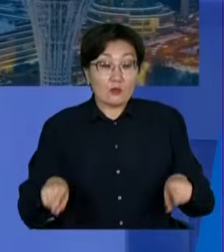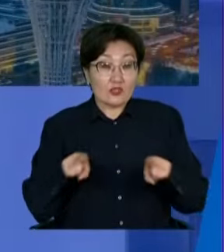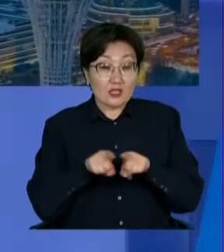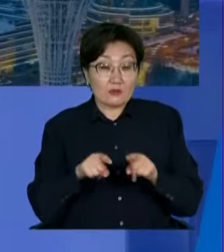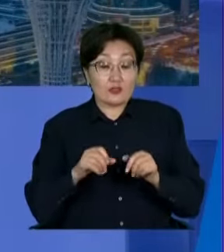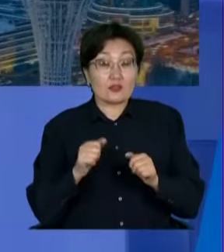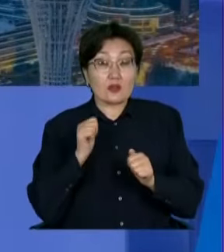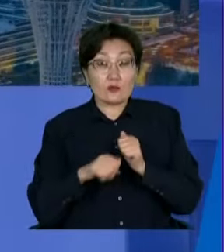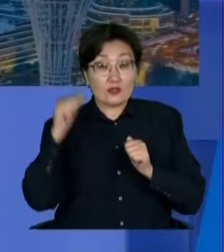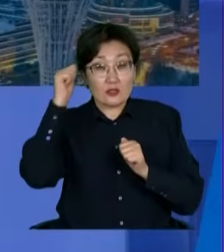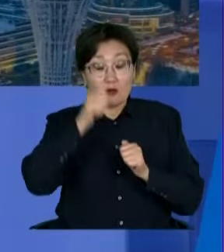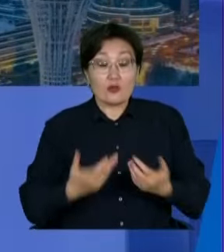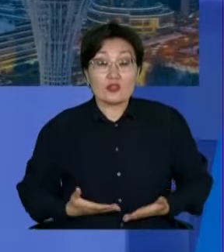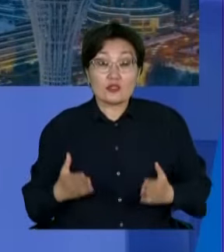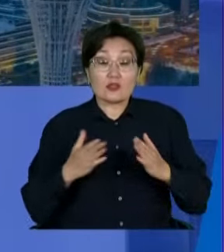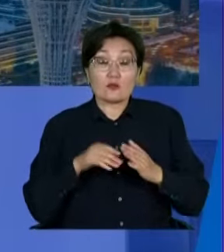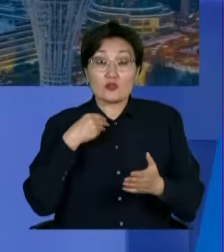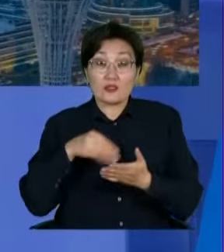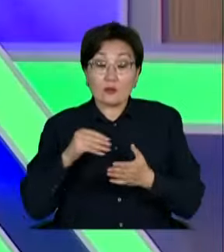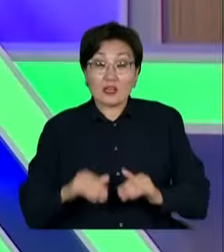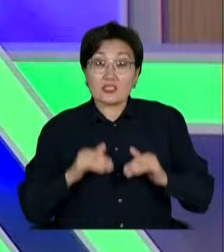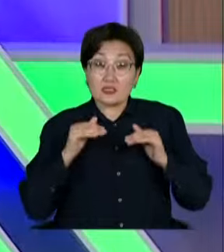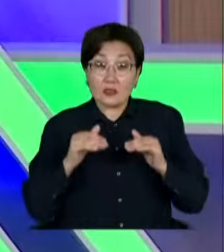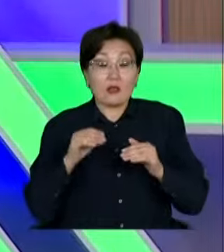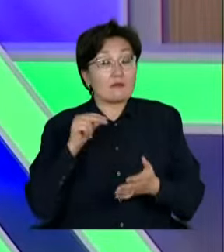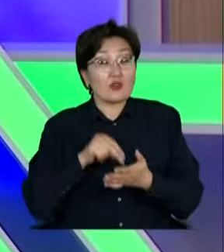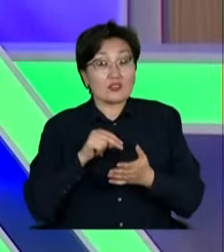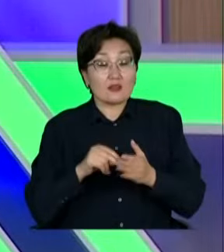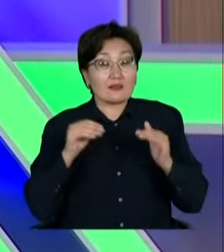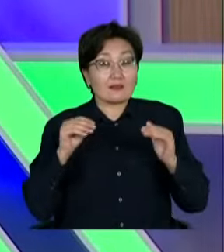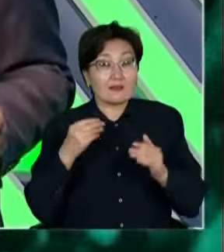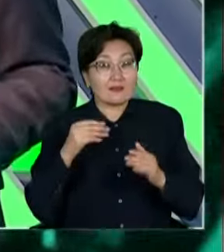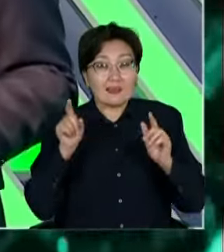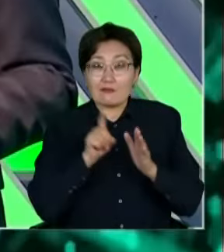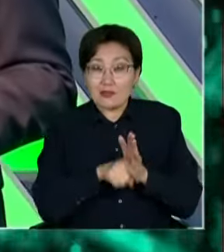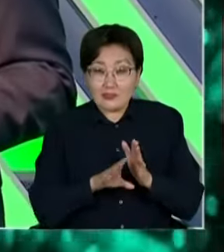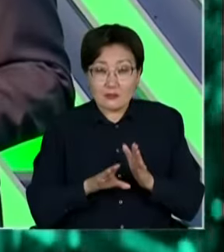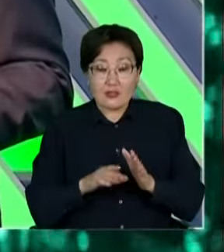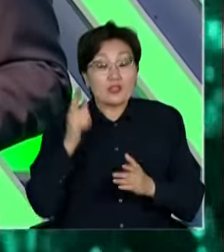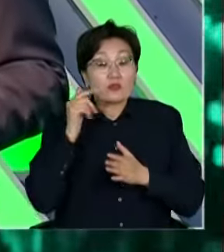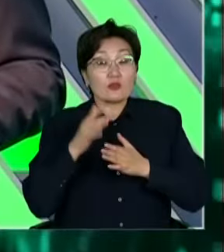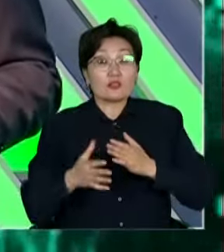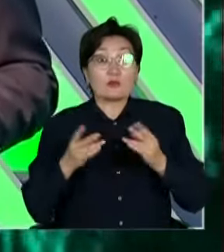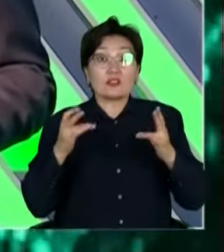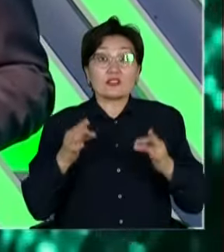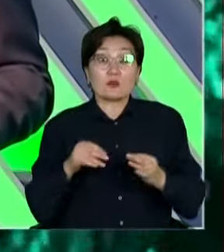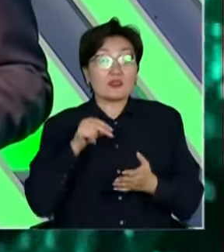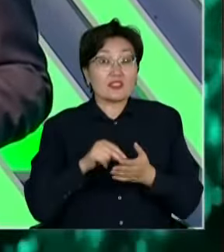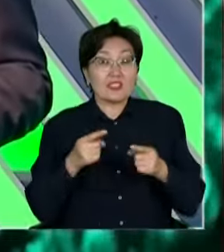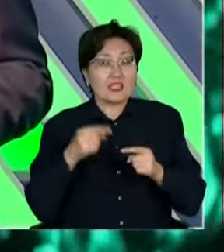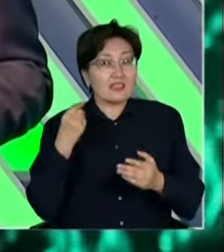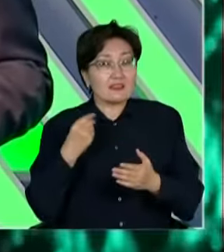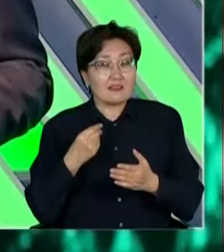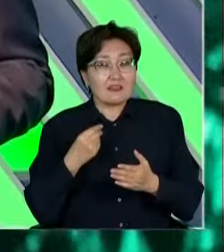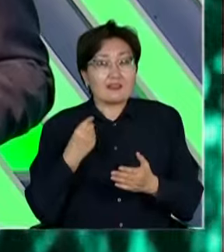жыл санап жылжымайтын мүлікке сұраныс артқанымен бағасы төмендемей тұр. Түсінікті, Еркебұлан, бірақ баға неліктен